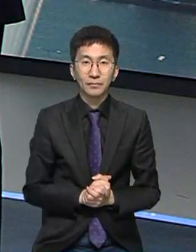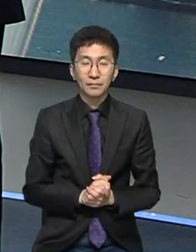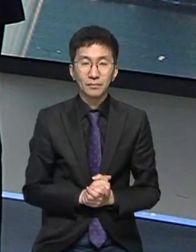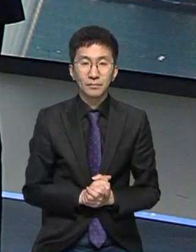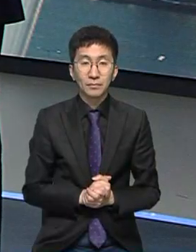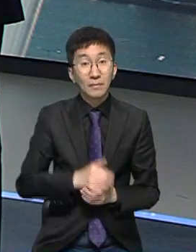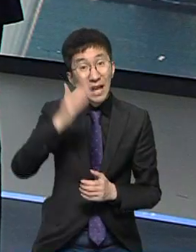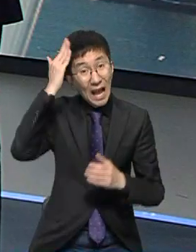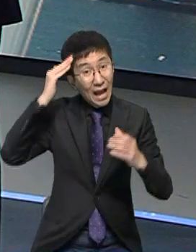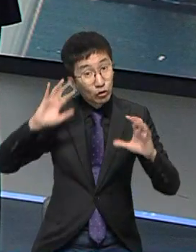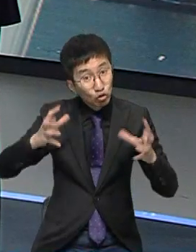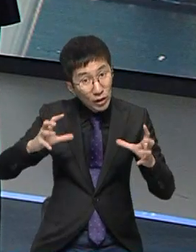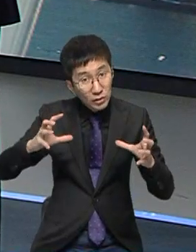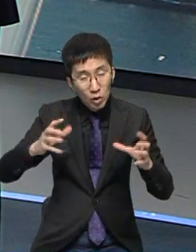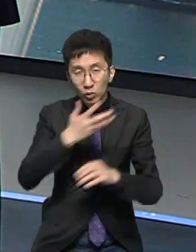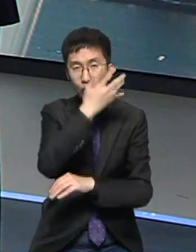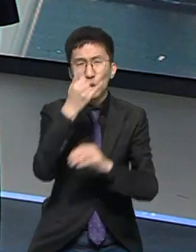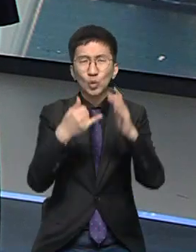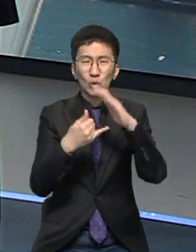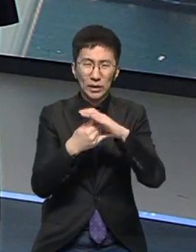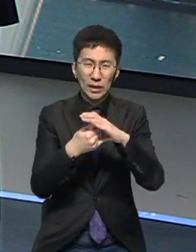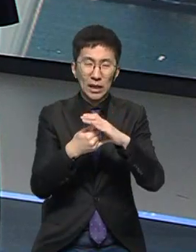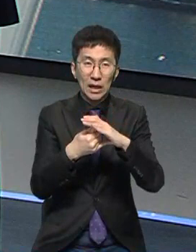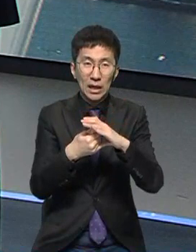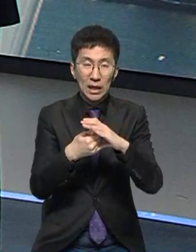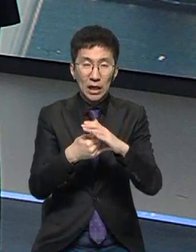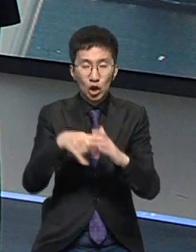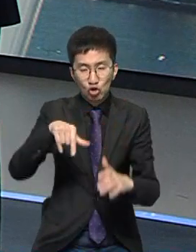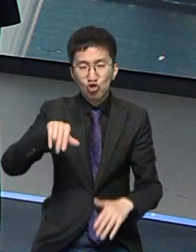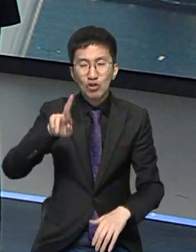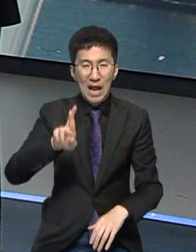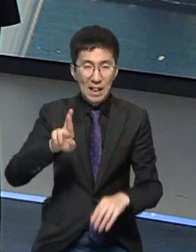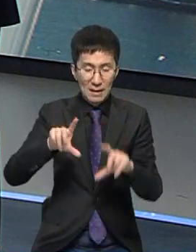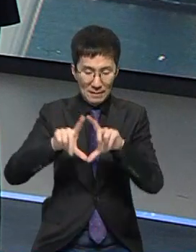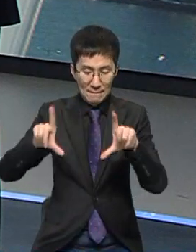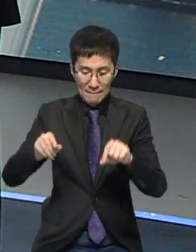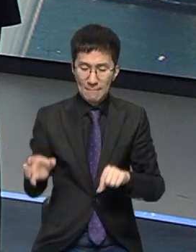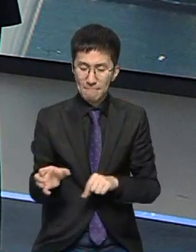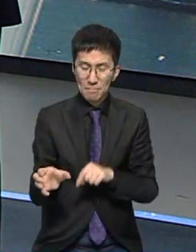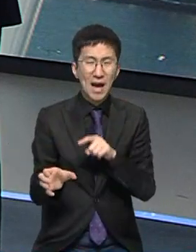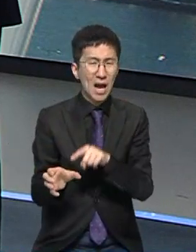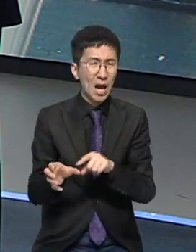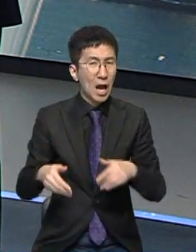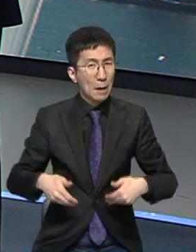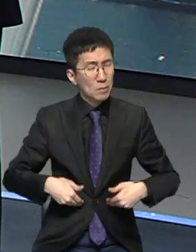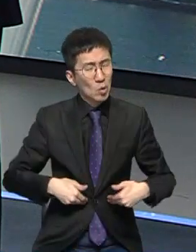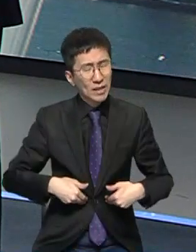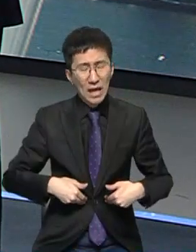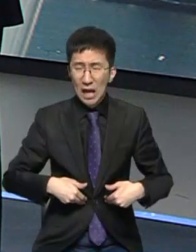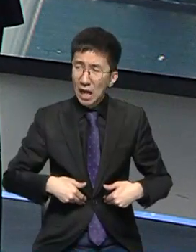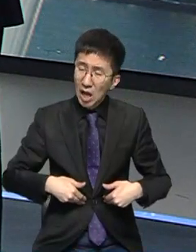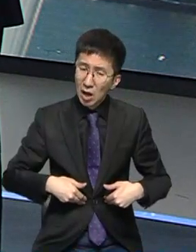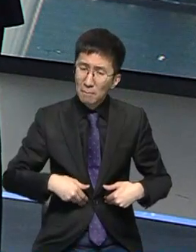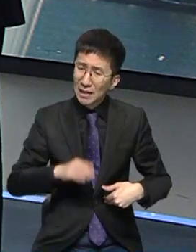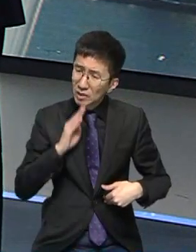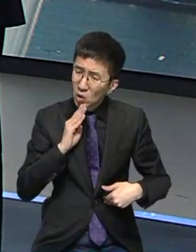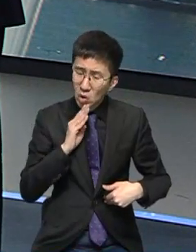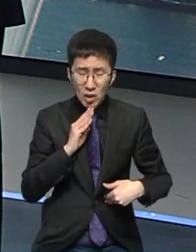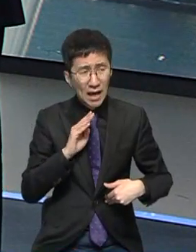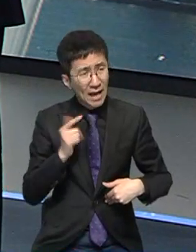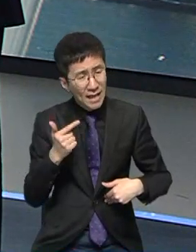자, 지금 한국에서는 청소년한테도 방역 패스를 적용하는 게 과연 맞는 거냐, 이걸 두고 좀 논란이 있는데 이 부분에